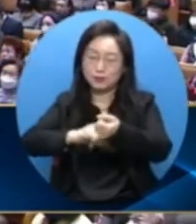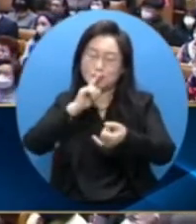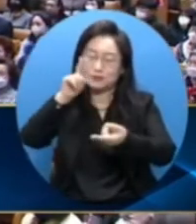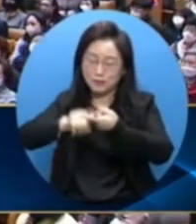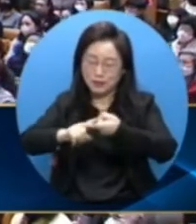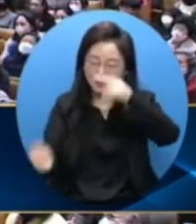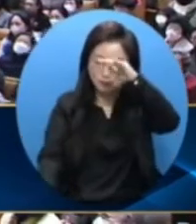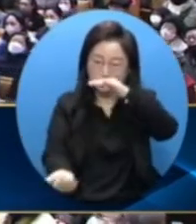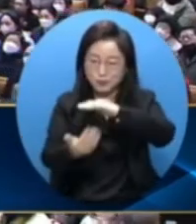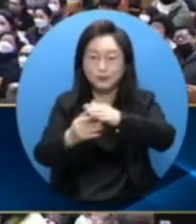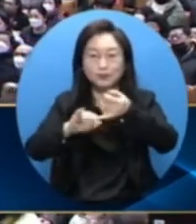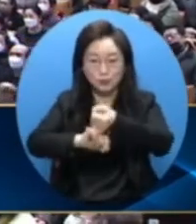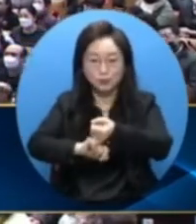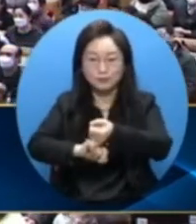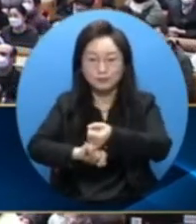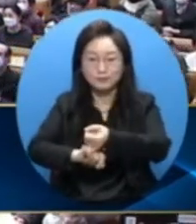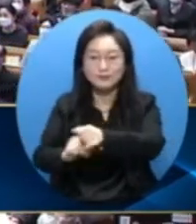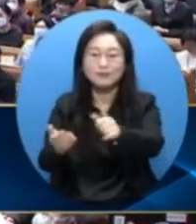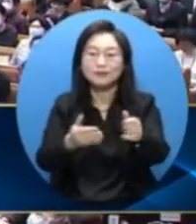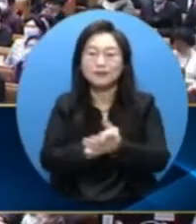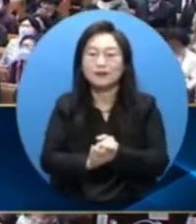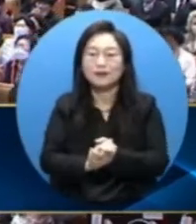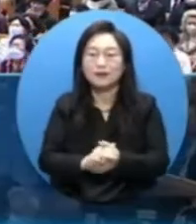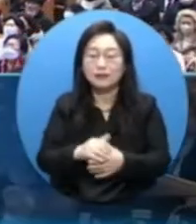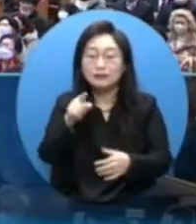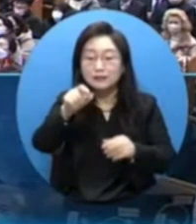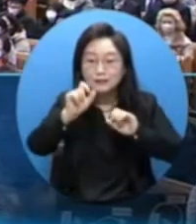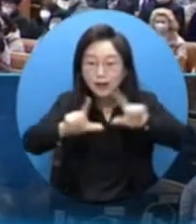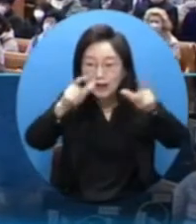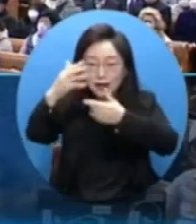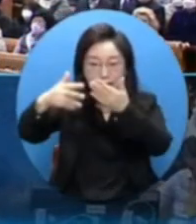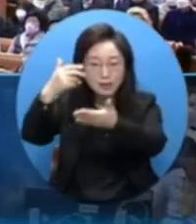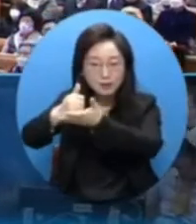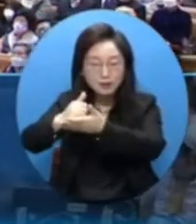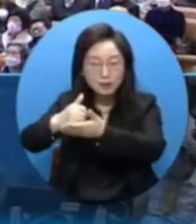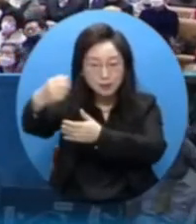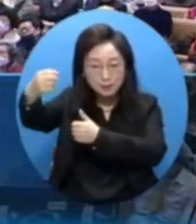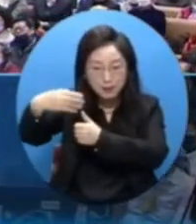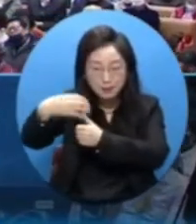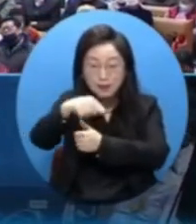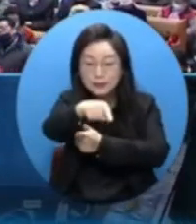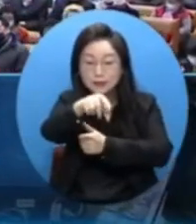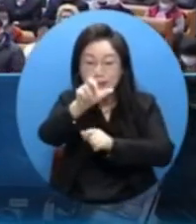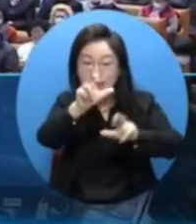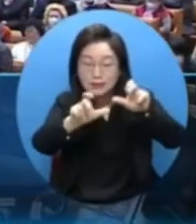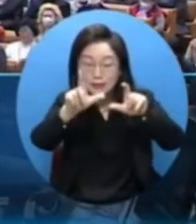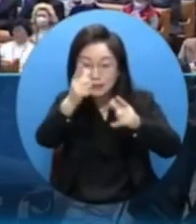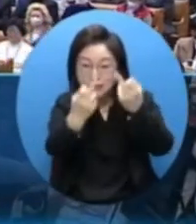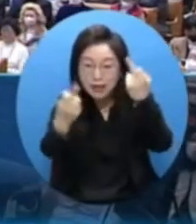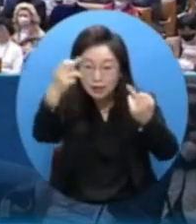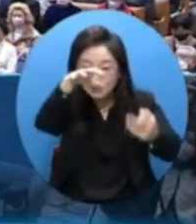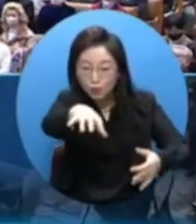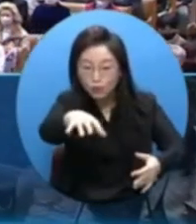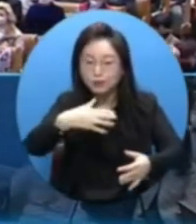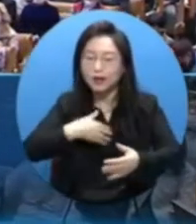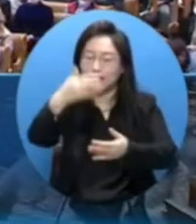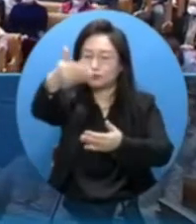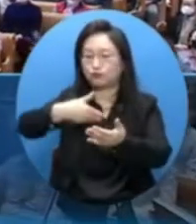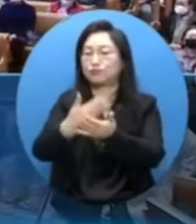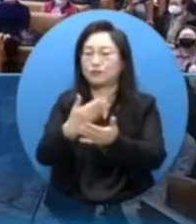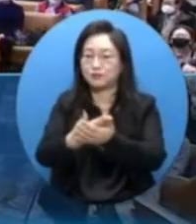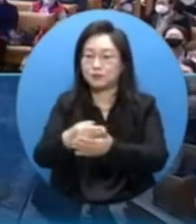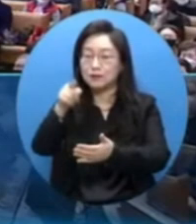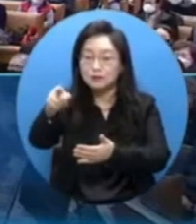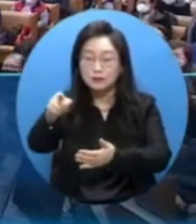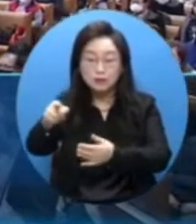성취하는 하나님의 자녀가 되어야 합니다 12절입니다 그날의 말씀하신이 산지를 지금 내게 주소서 당신도